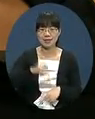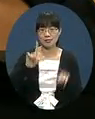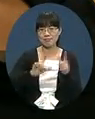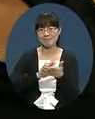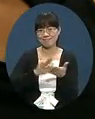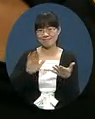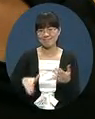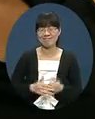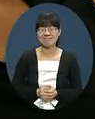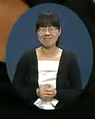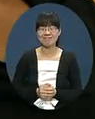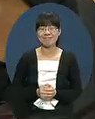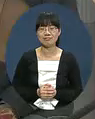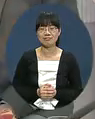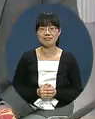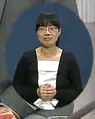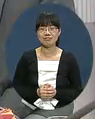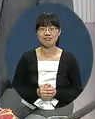is.